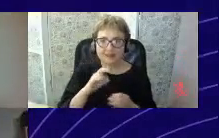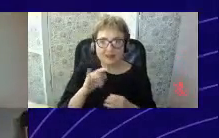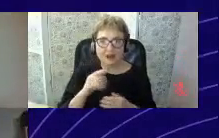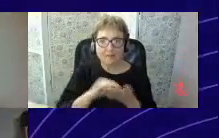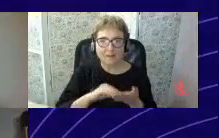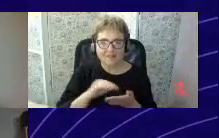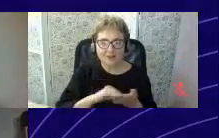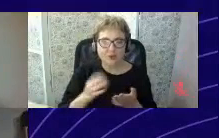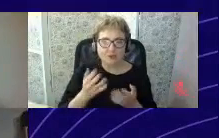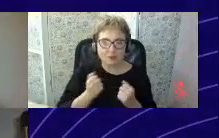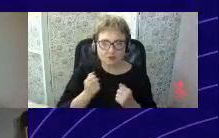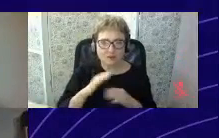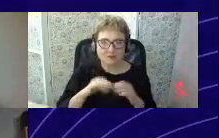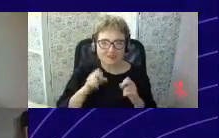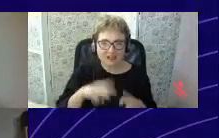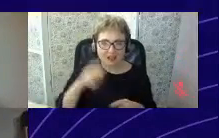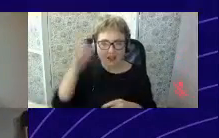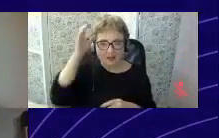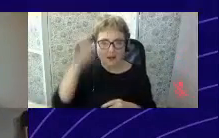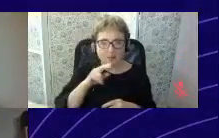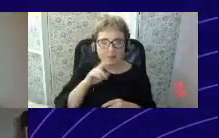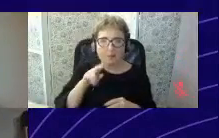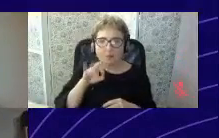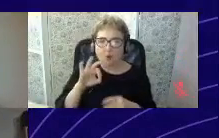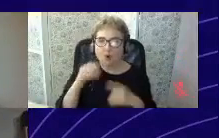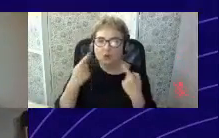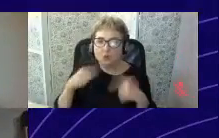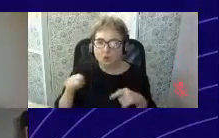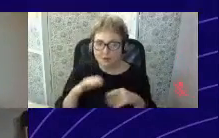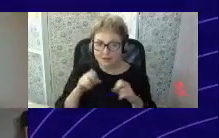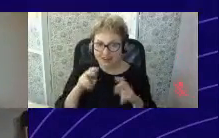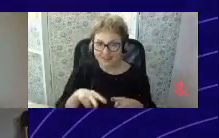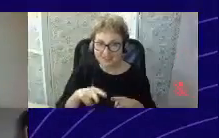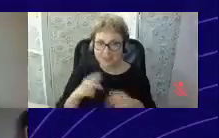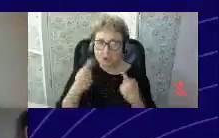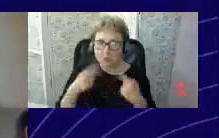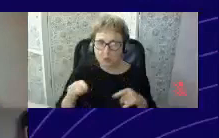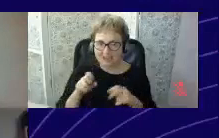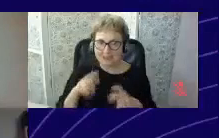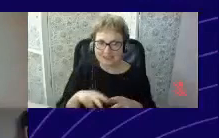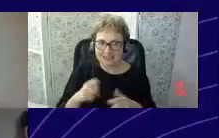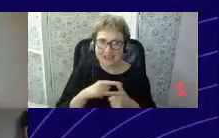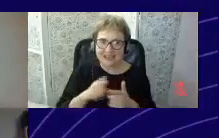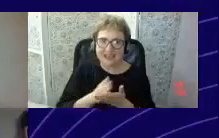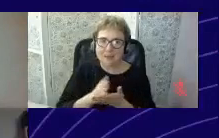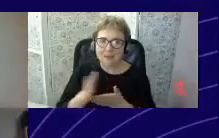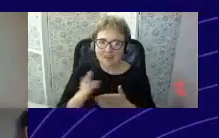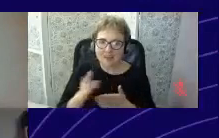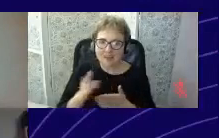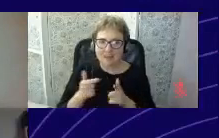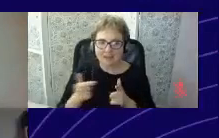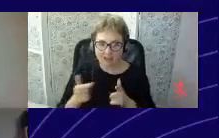Первое. Повторное получение профобразования по другой профессии, да, или другая специальность, или